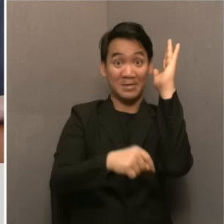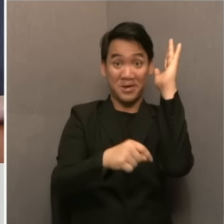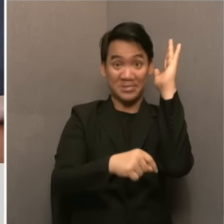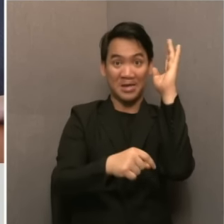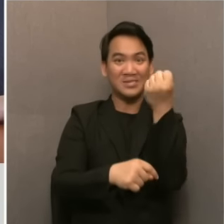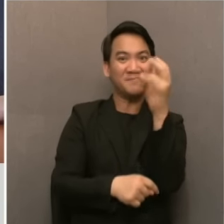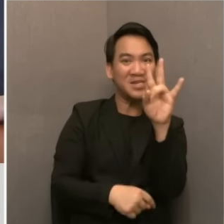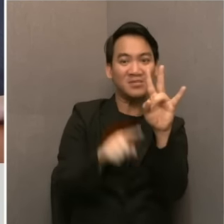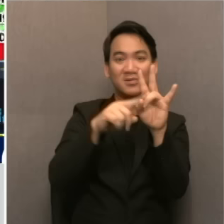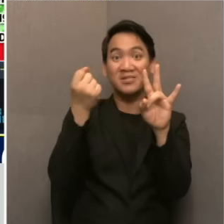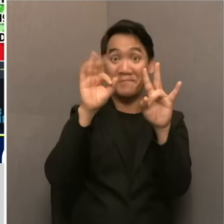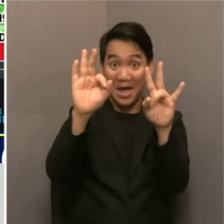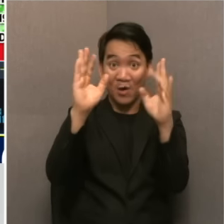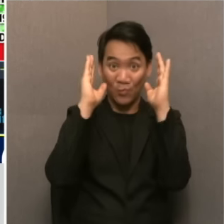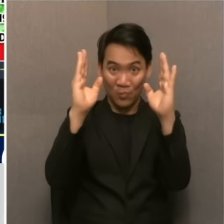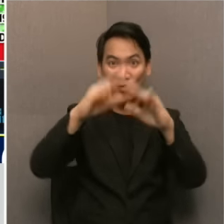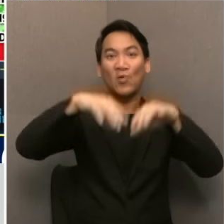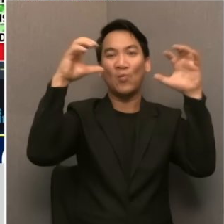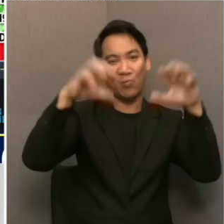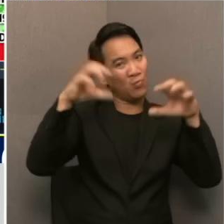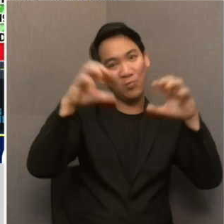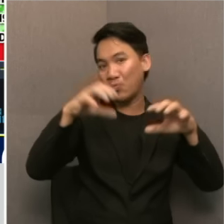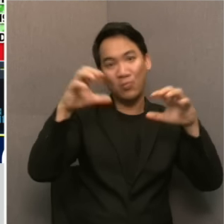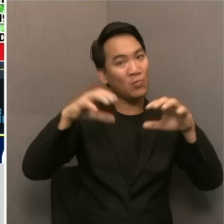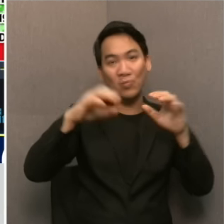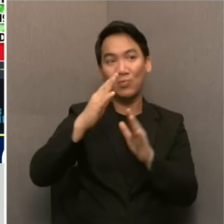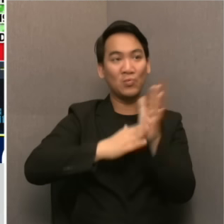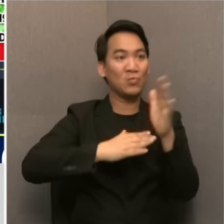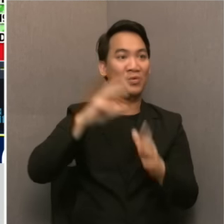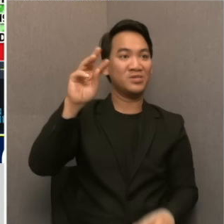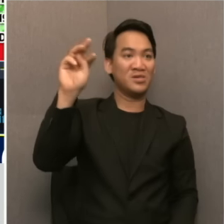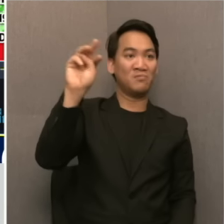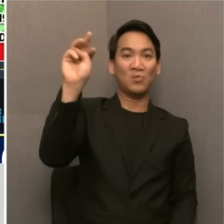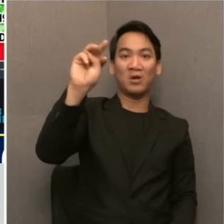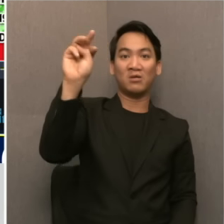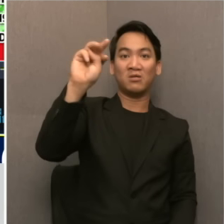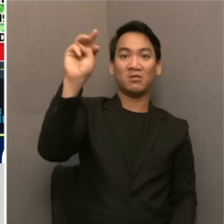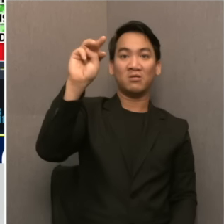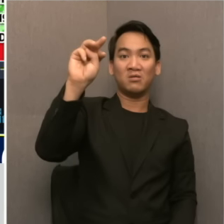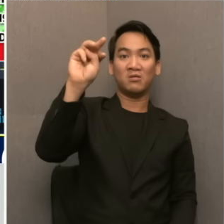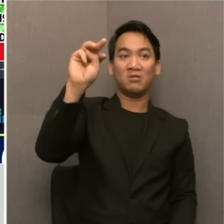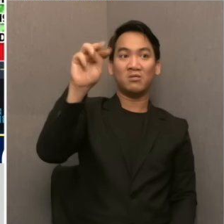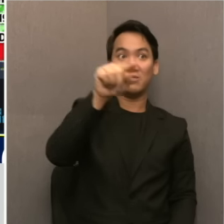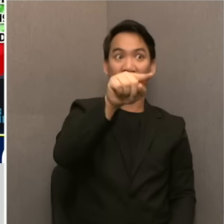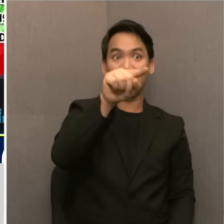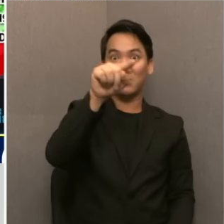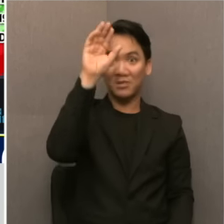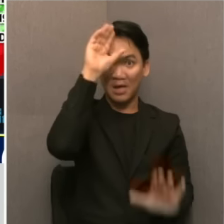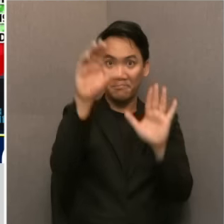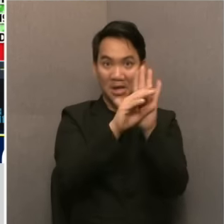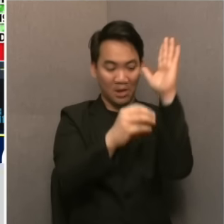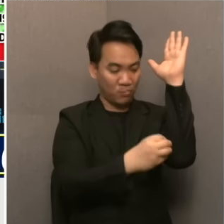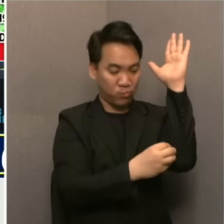ไรที่จะต้องมาติดตามเป็นพิเศษ ครับครับเห็นเลยนะว่าสีม่วงนี่เหมือนกับว่าใหญ่ขึ้นเน า ะ ก็พื้นที่มากขึ้น มากขึ้น กระจายม